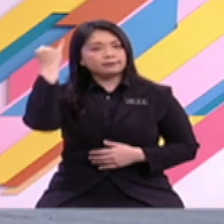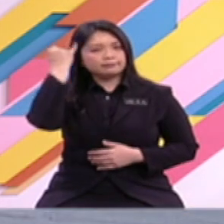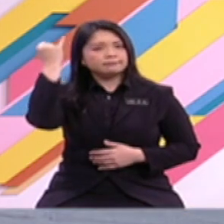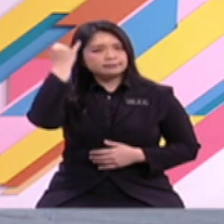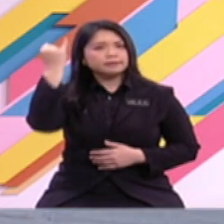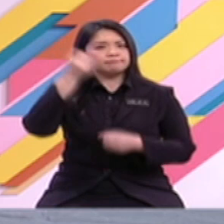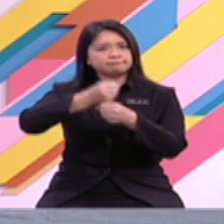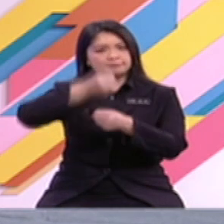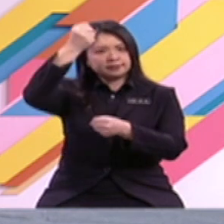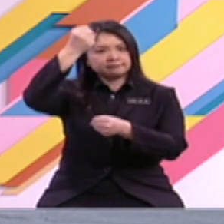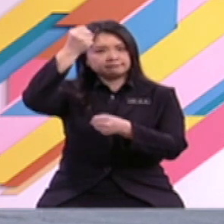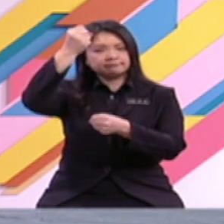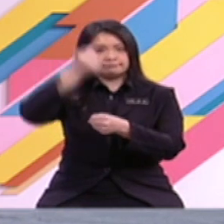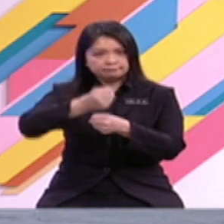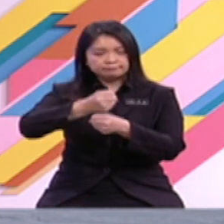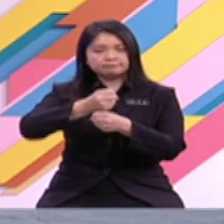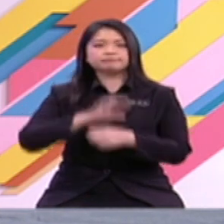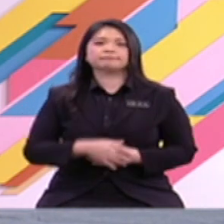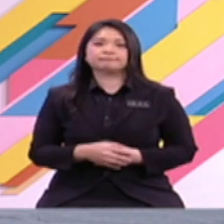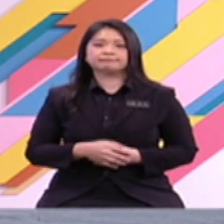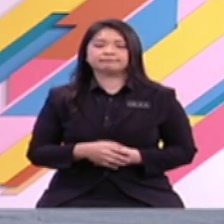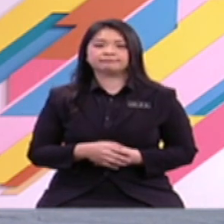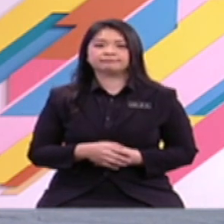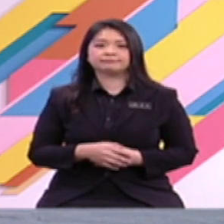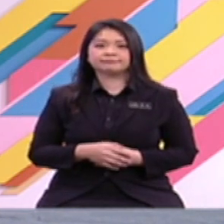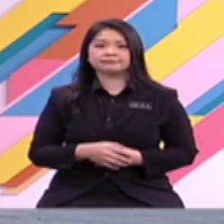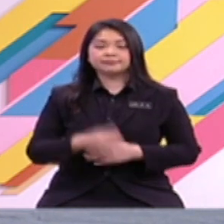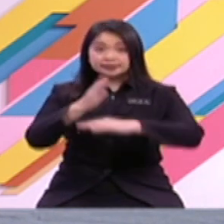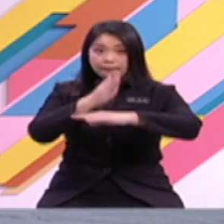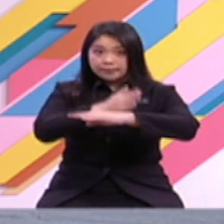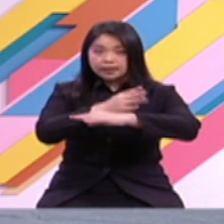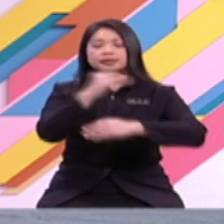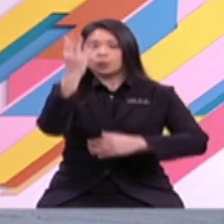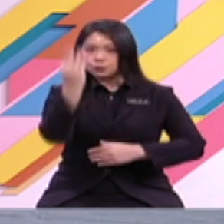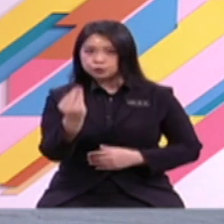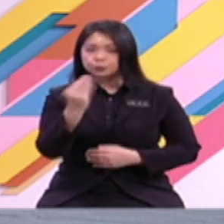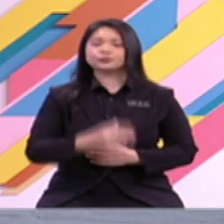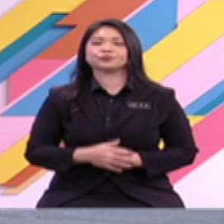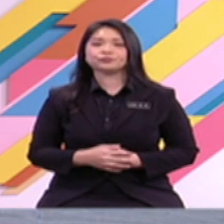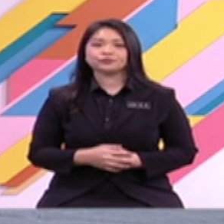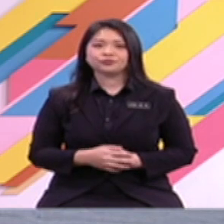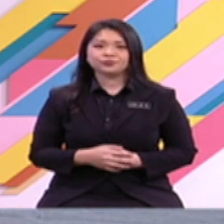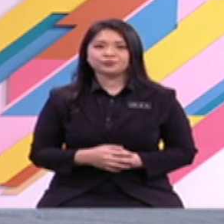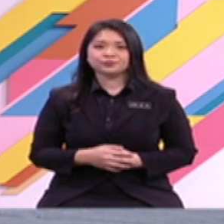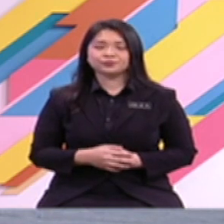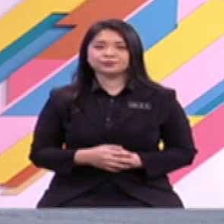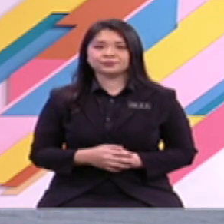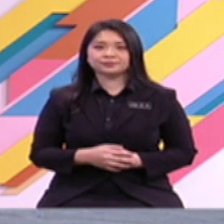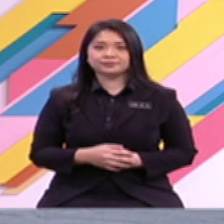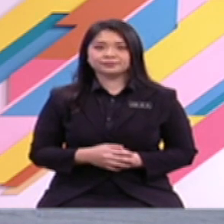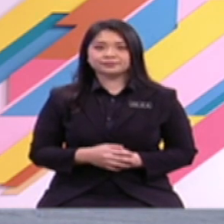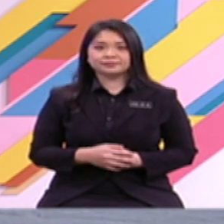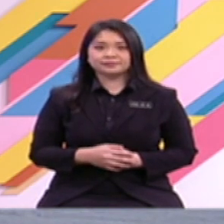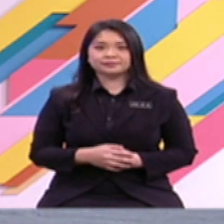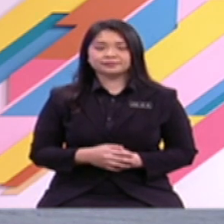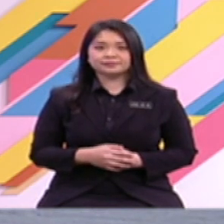payung khusyuk kembang untuk kembangkan permintaan kuncup untuk rujukan